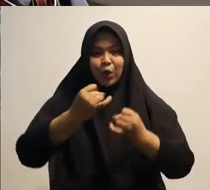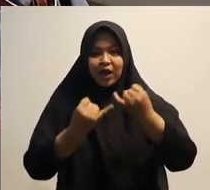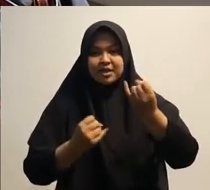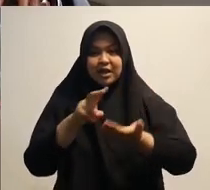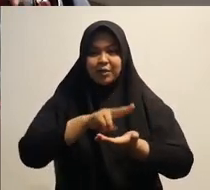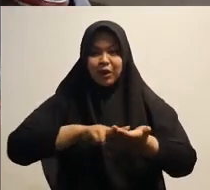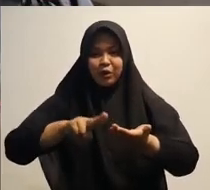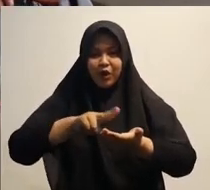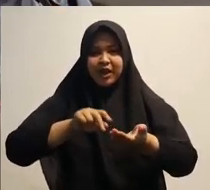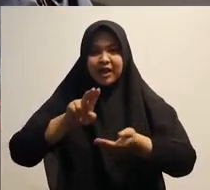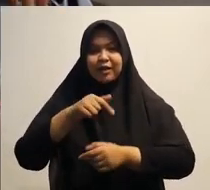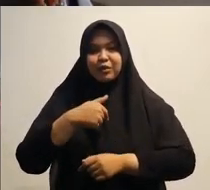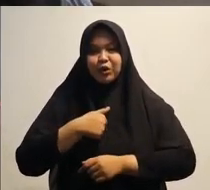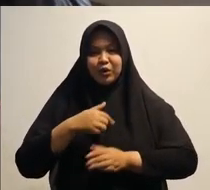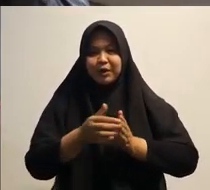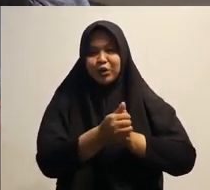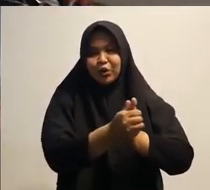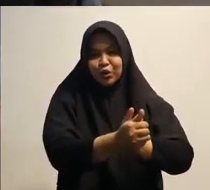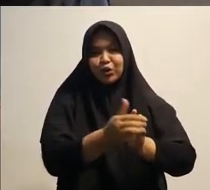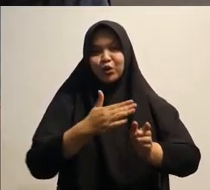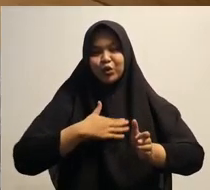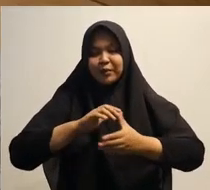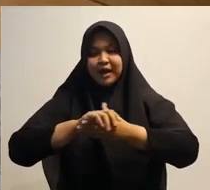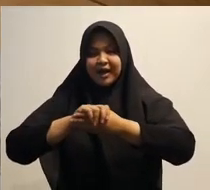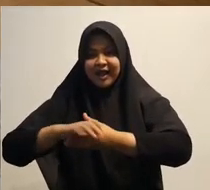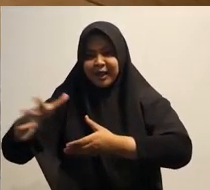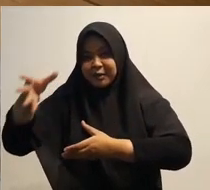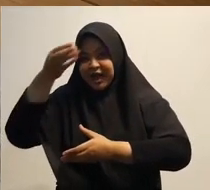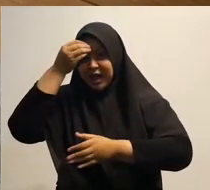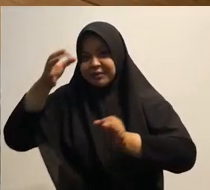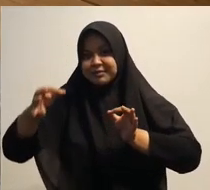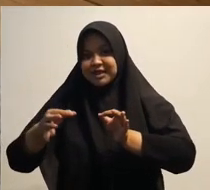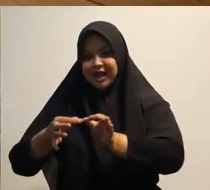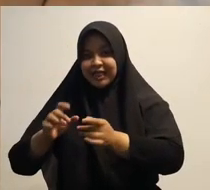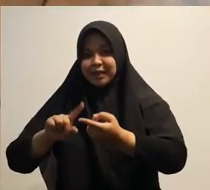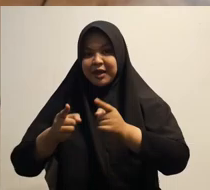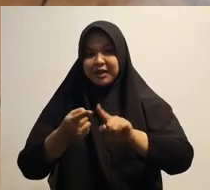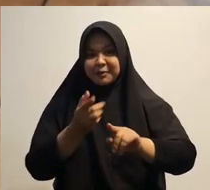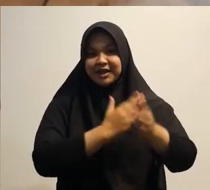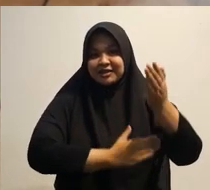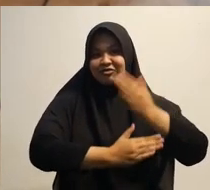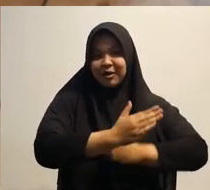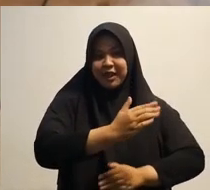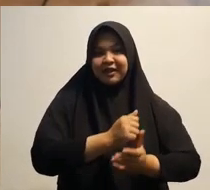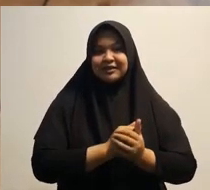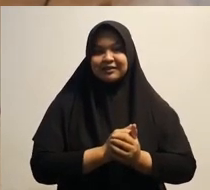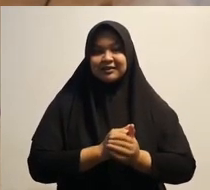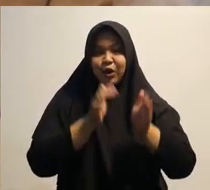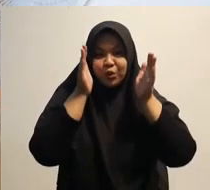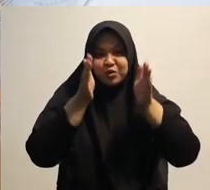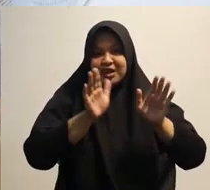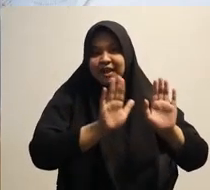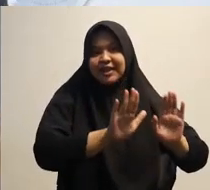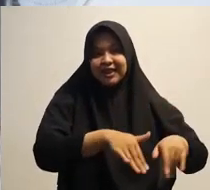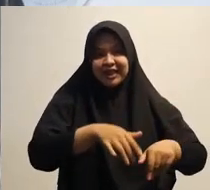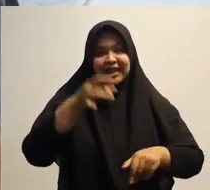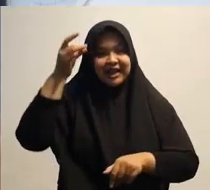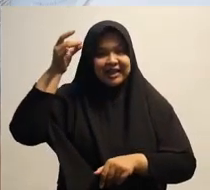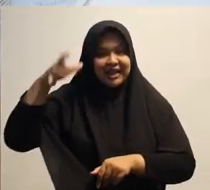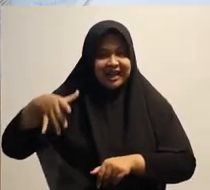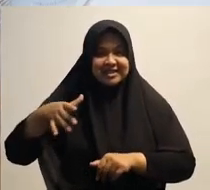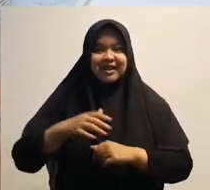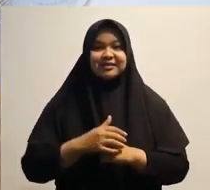Tugas akhir perkuliahan di kampus menuntunku untuk mengenal dan memahami lebih dekat teman-teman difabel, khususnya